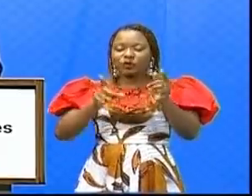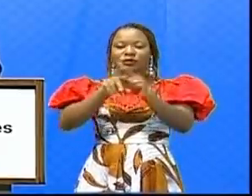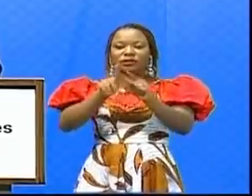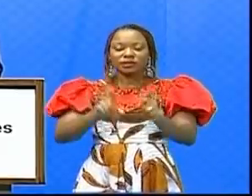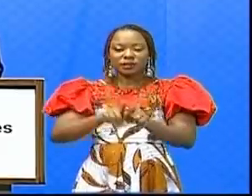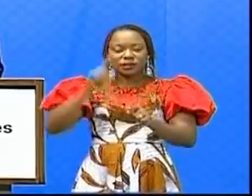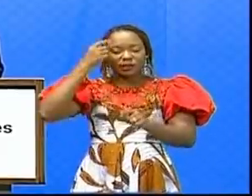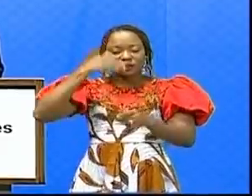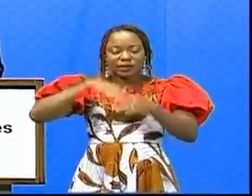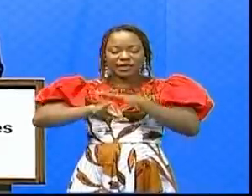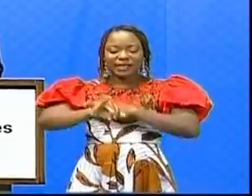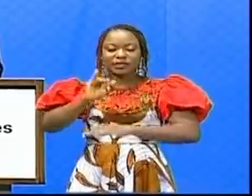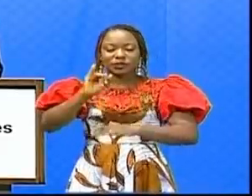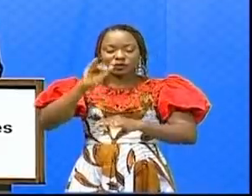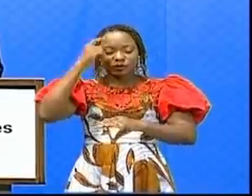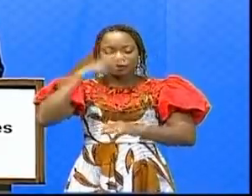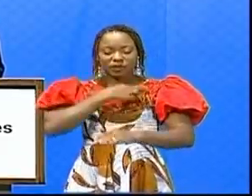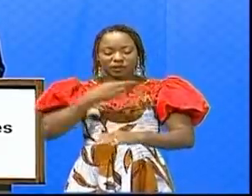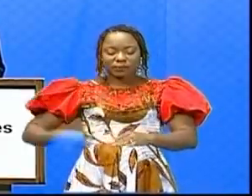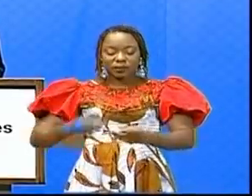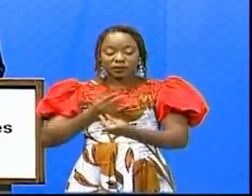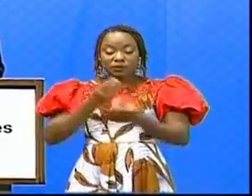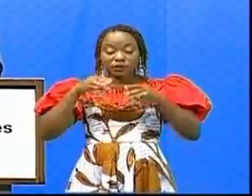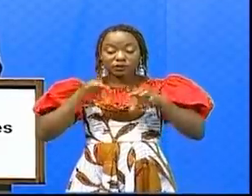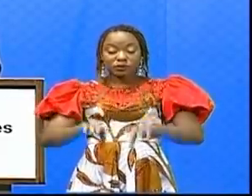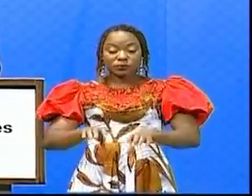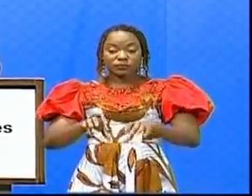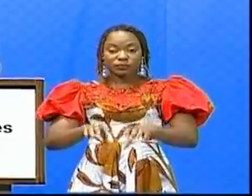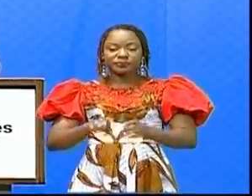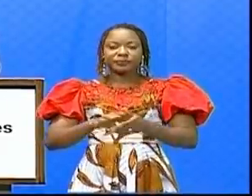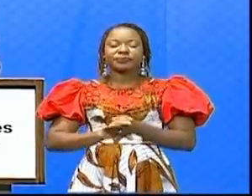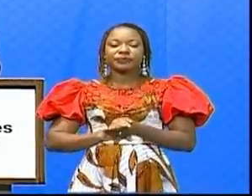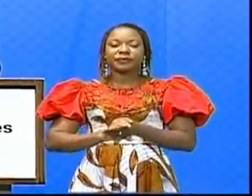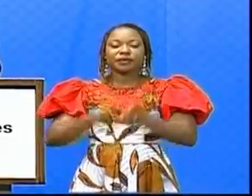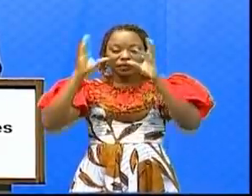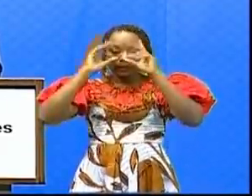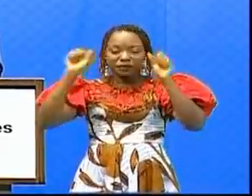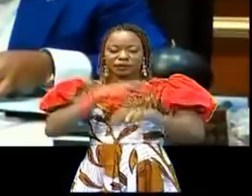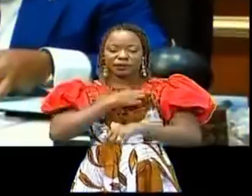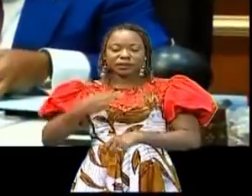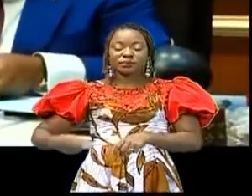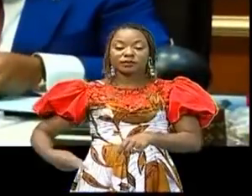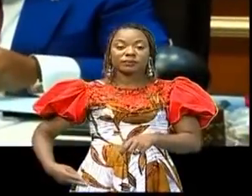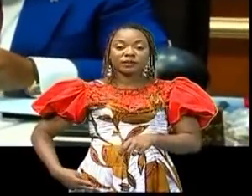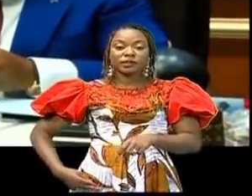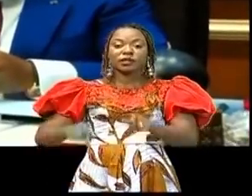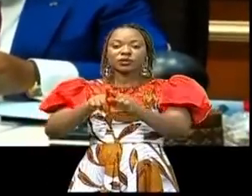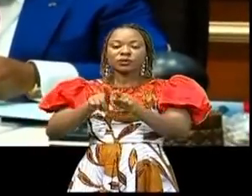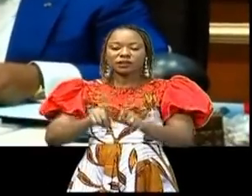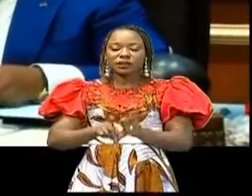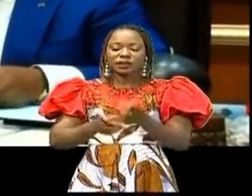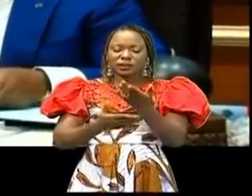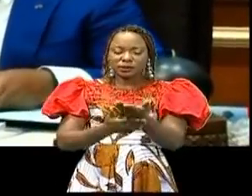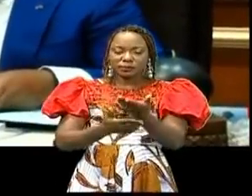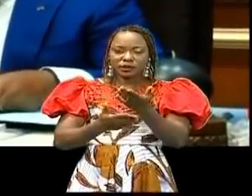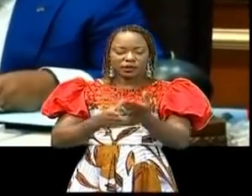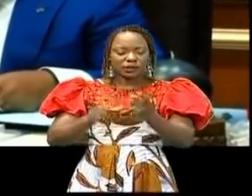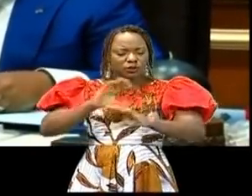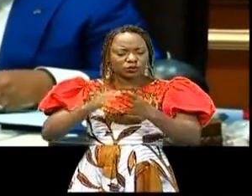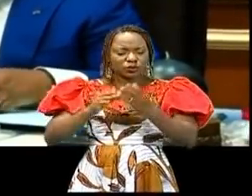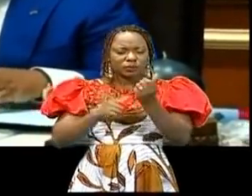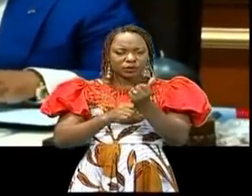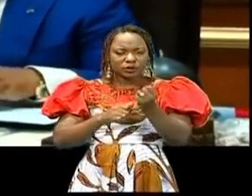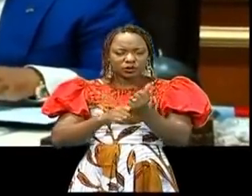que cette adhésion représente pour la République démocratique du Congo, le président de la République a exhorté les institutions concernées